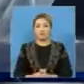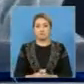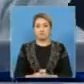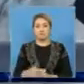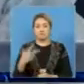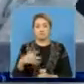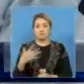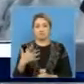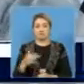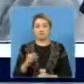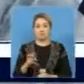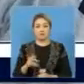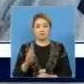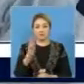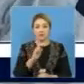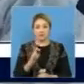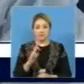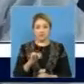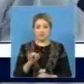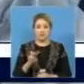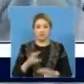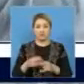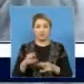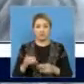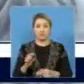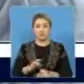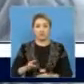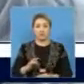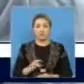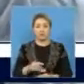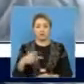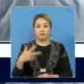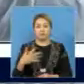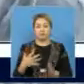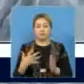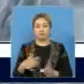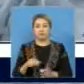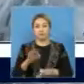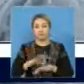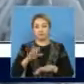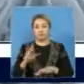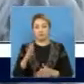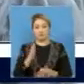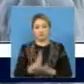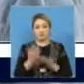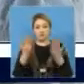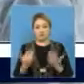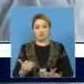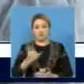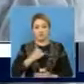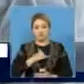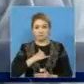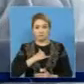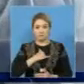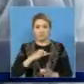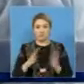35. На сегодняшний день. Так, Байганинский, Тимирский, Мугалжарский район. Вот здесь больной есть, оказывается, на сегодняшний день. Сейчас у нас